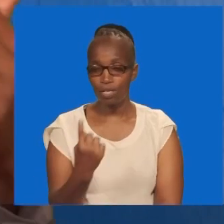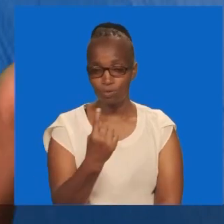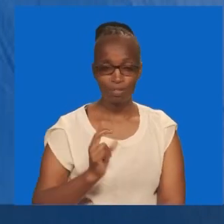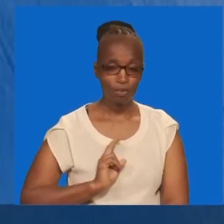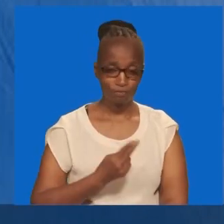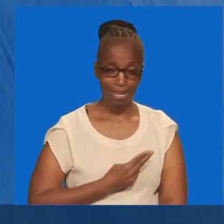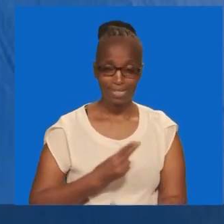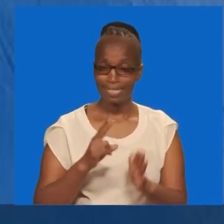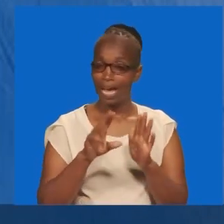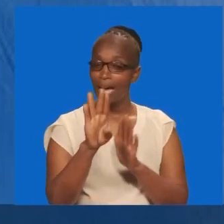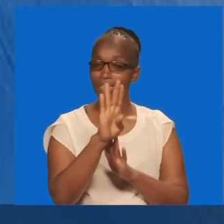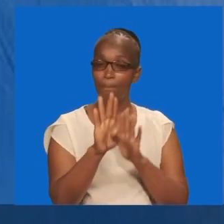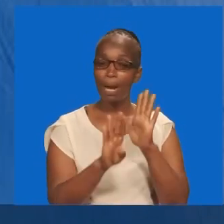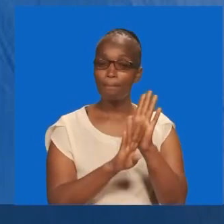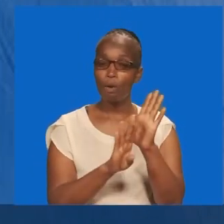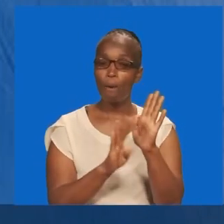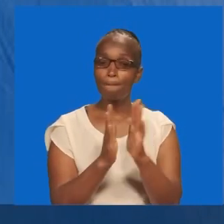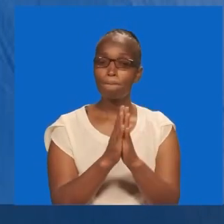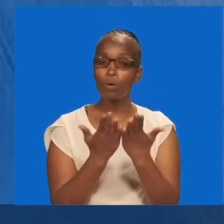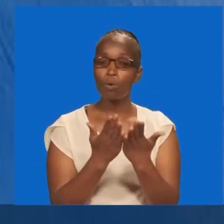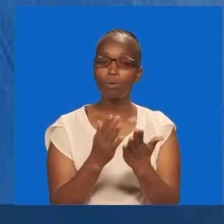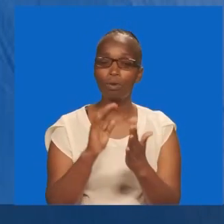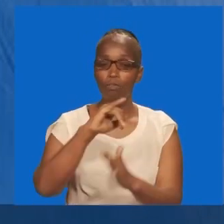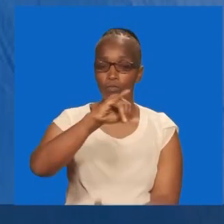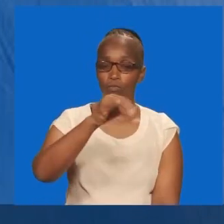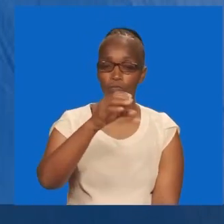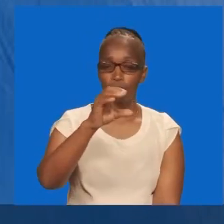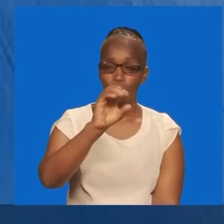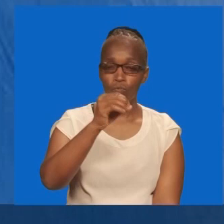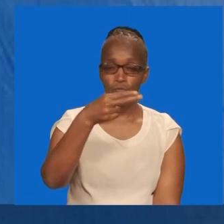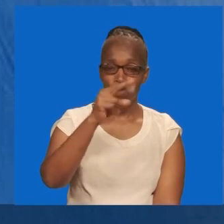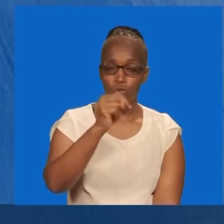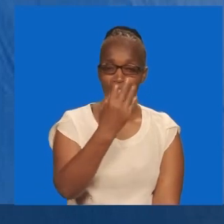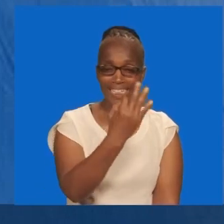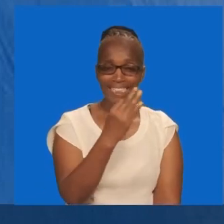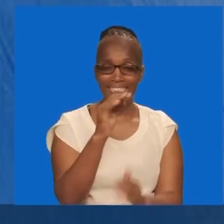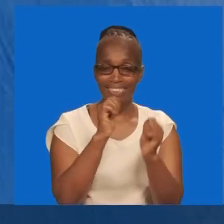basi watu nasema in John 3:16, kwa maana